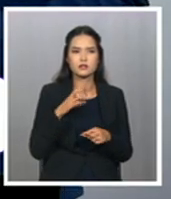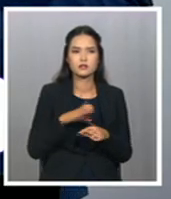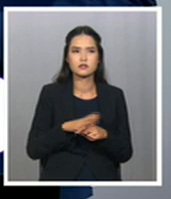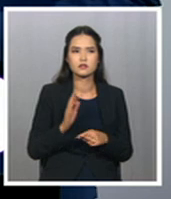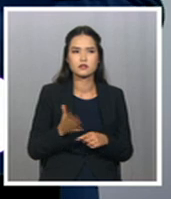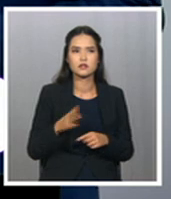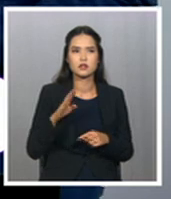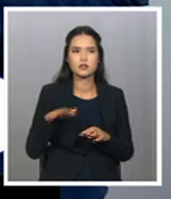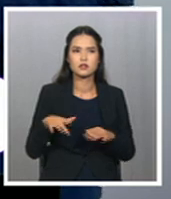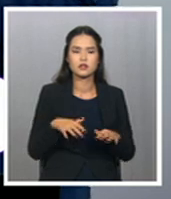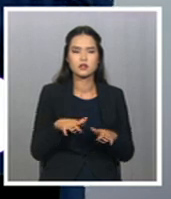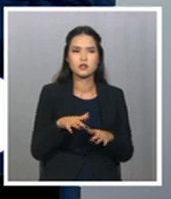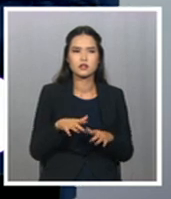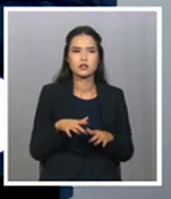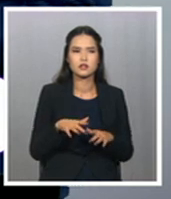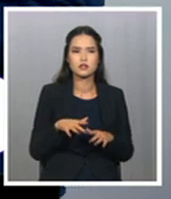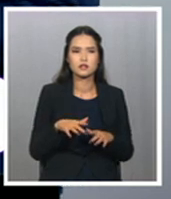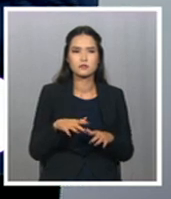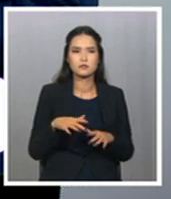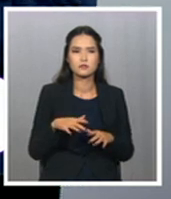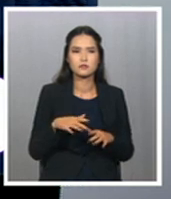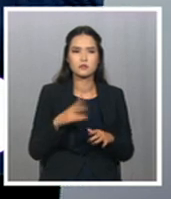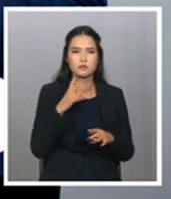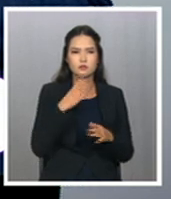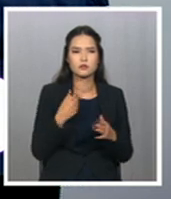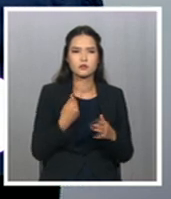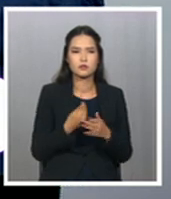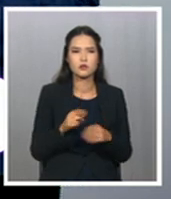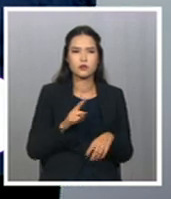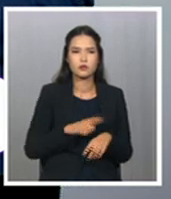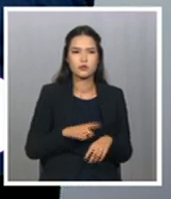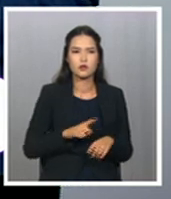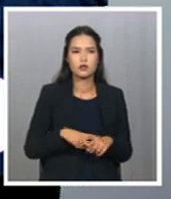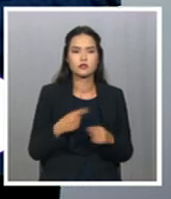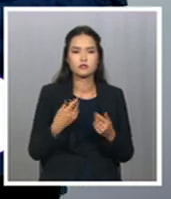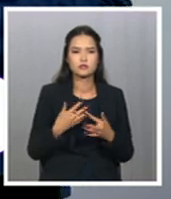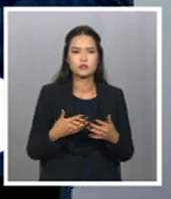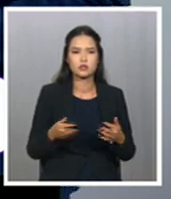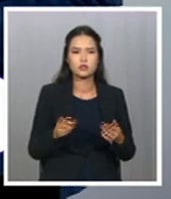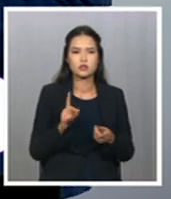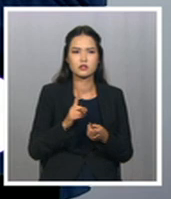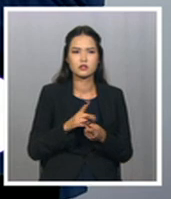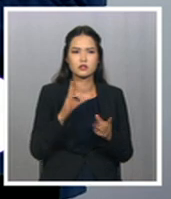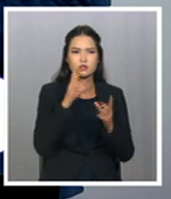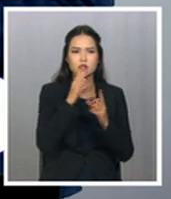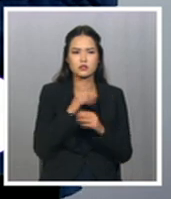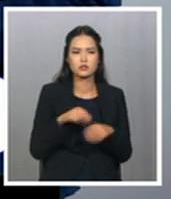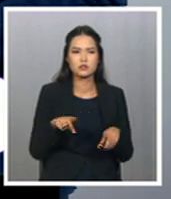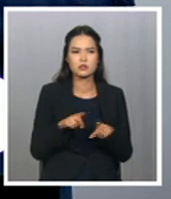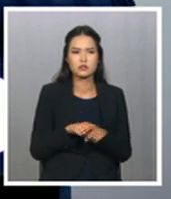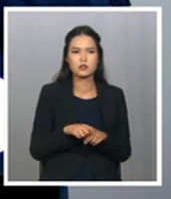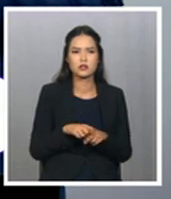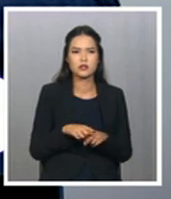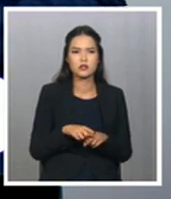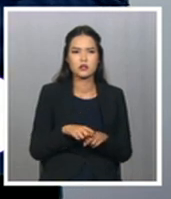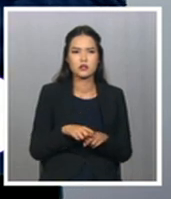тербеліс кезіндегі координата, уақытқа қатысты координата өзгерісін қарастырдық және сонымен қатар жылдамдық, дене үдеуінің